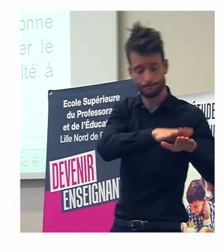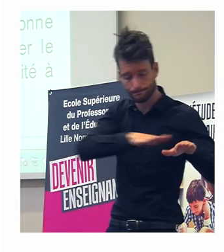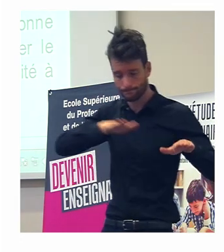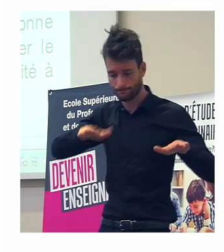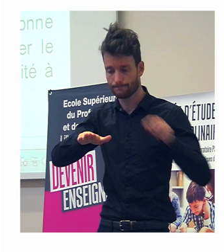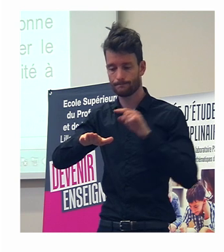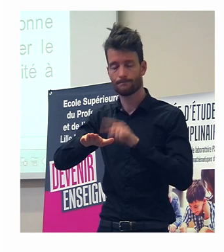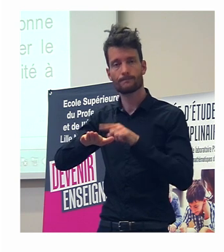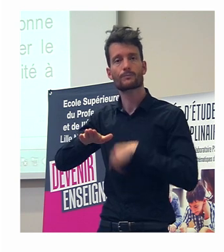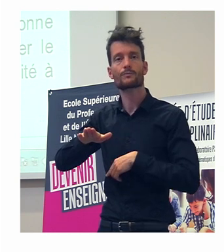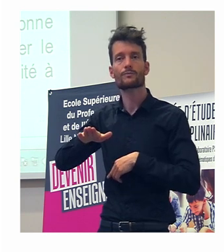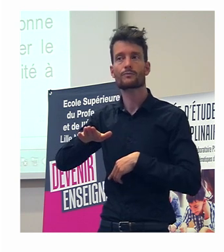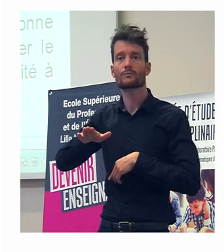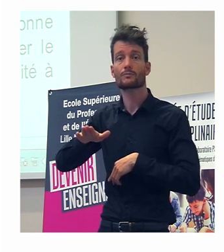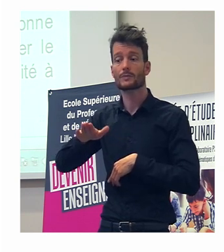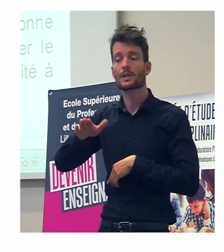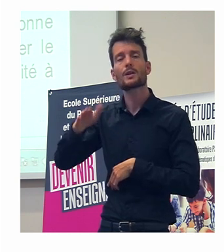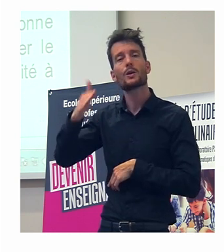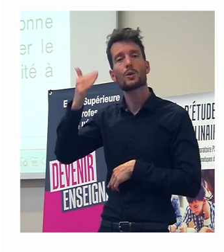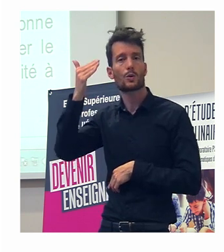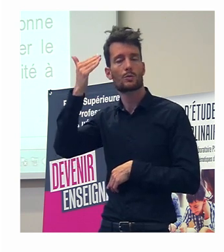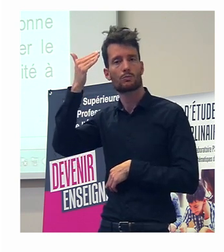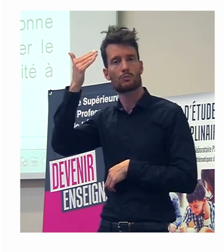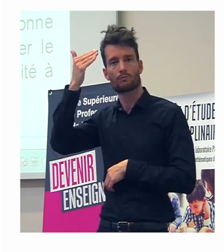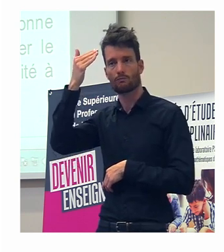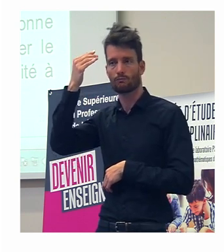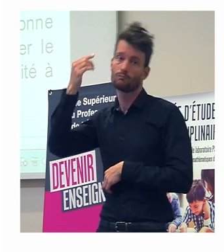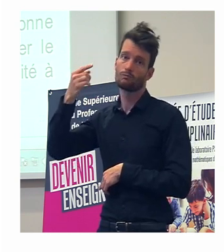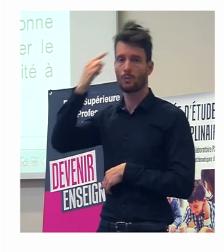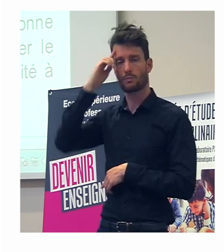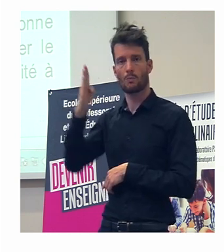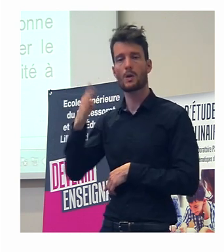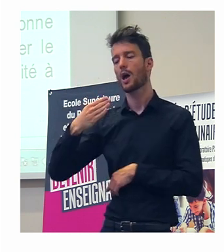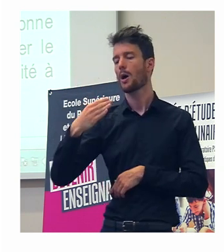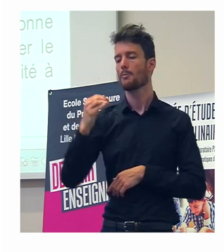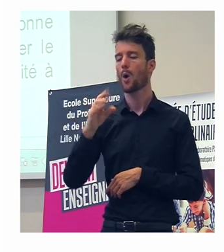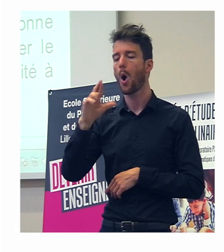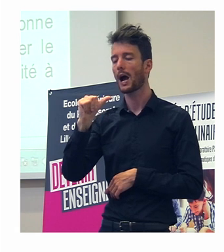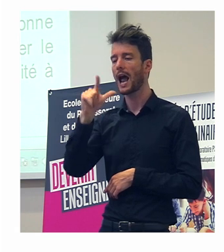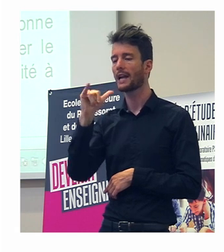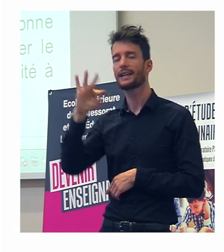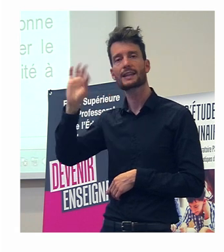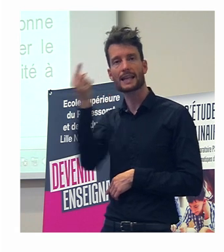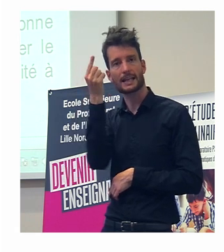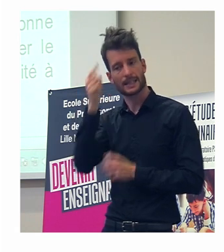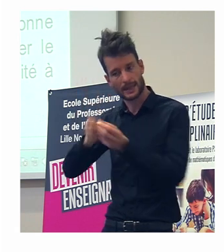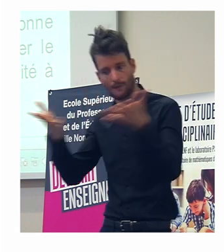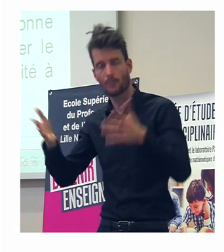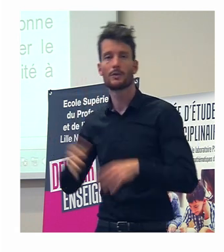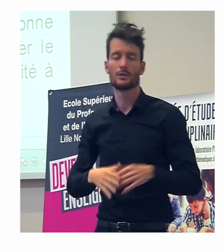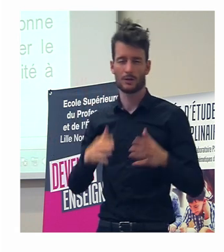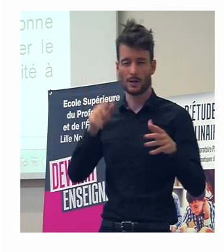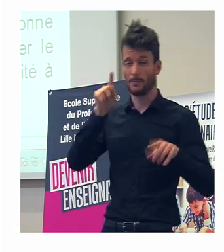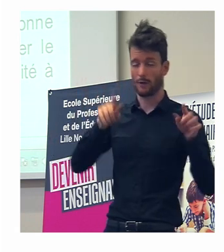le développement de la moralité. Or, vous pouvez avoir des gens qui sont très solidaires, très